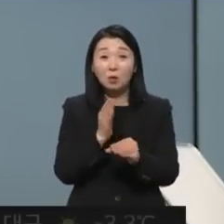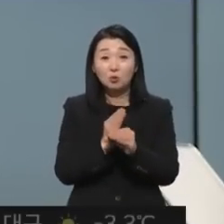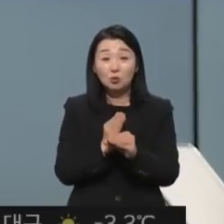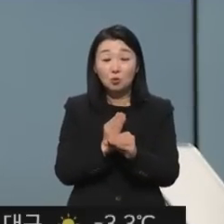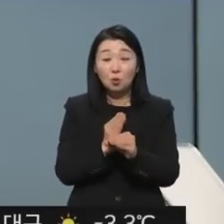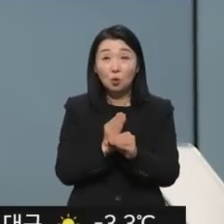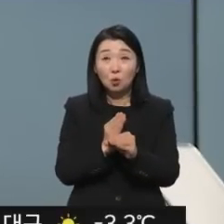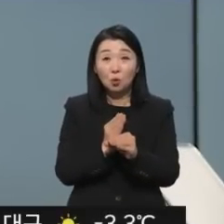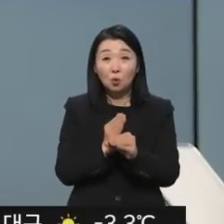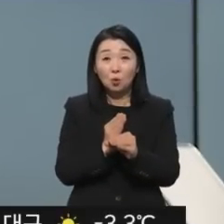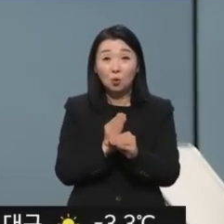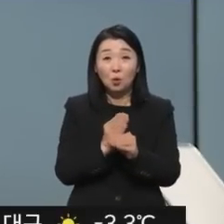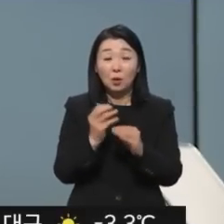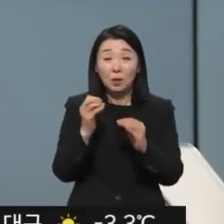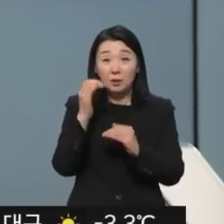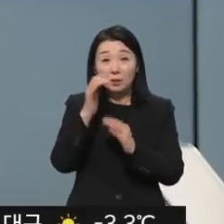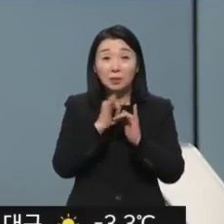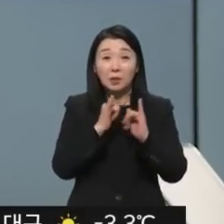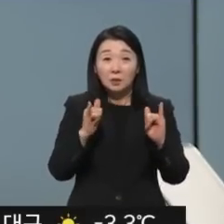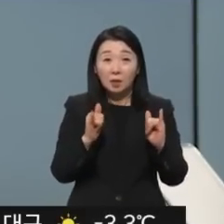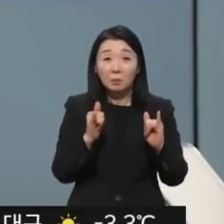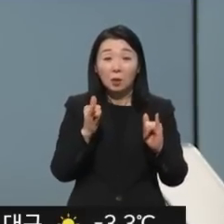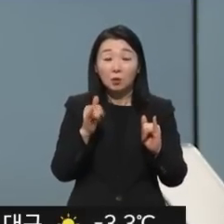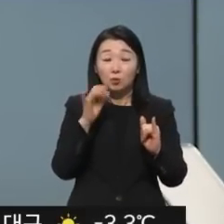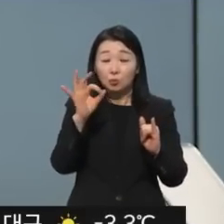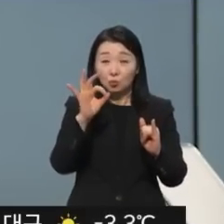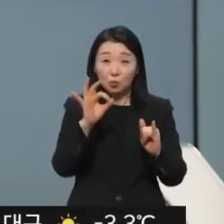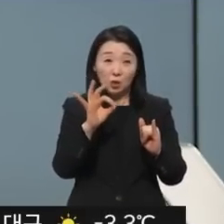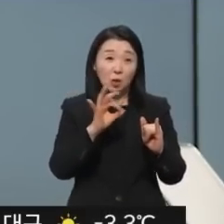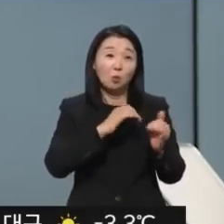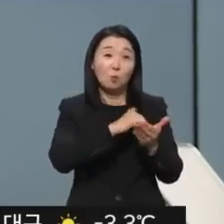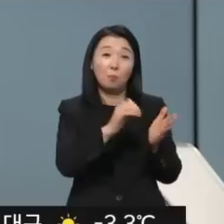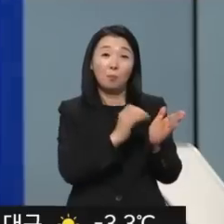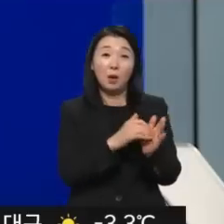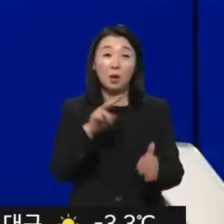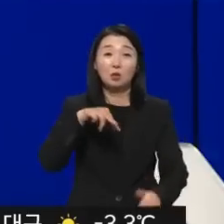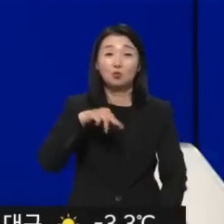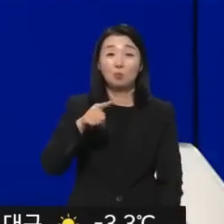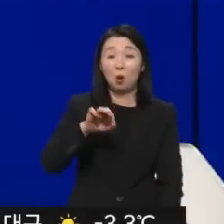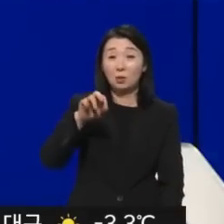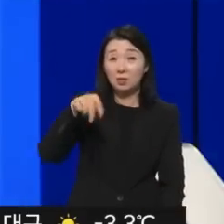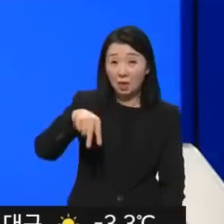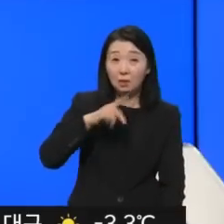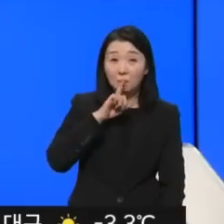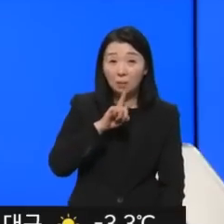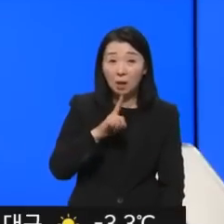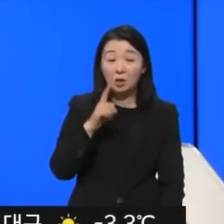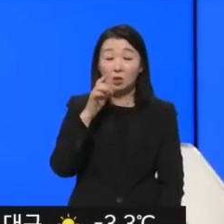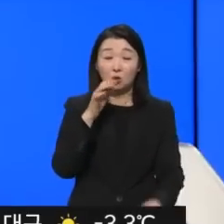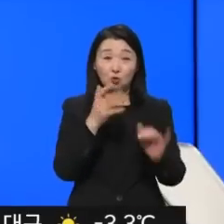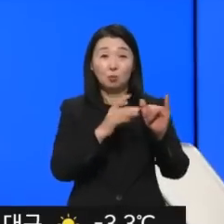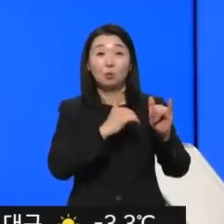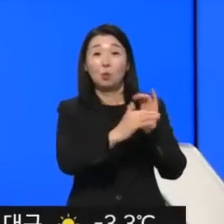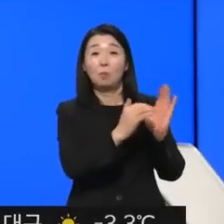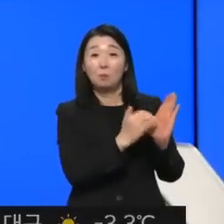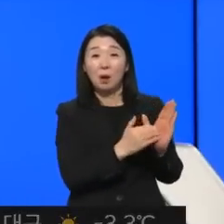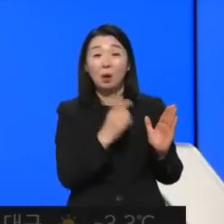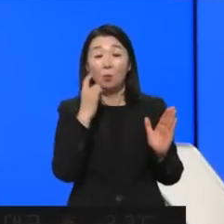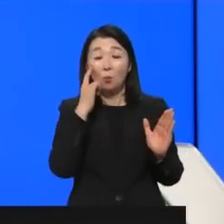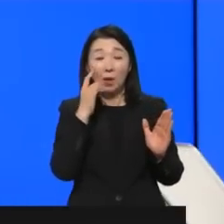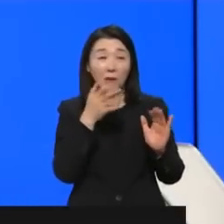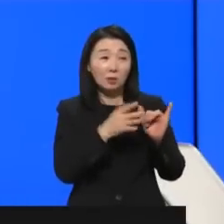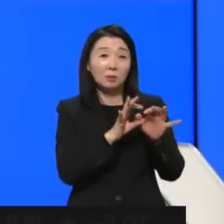시청자들이 유튜버에게 보내는 그 돈을 슈퍼챗이라고 하잖아요. 오늘 나온 보도를 보니까 지난 한 달 유튜브 채널 가운데